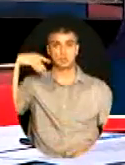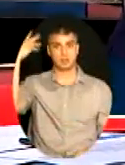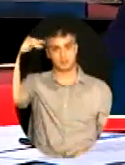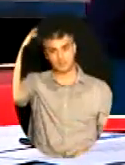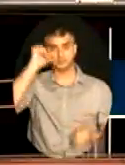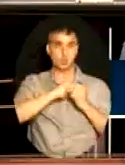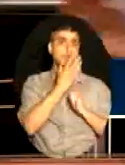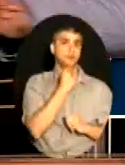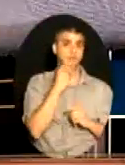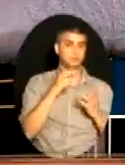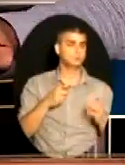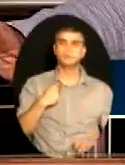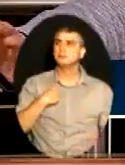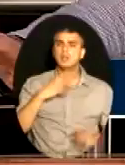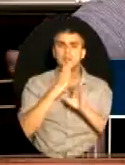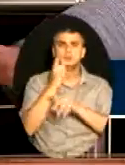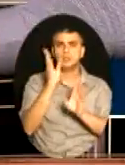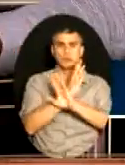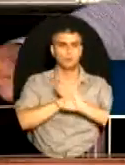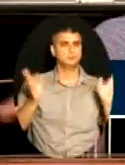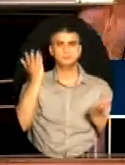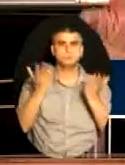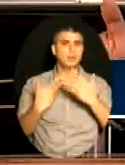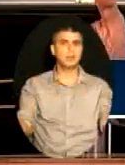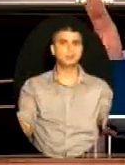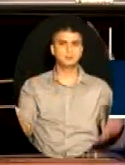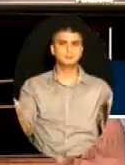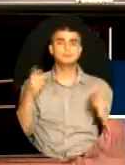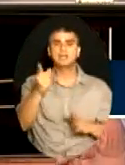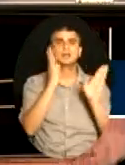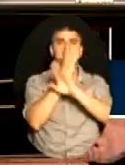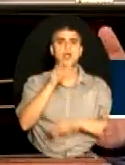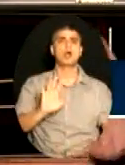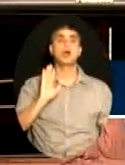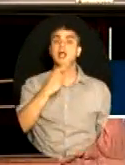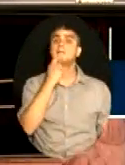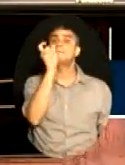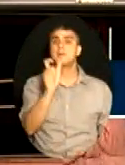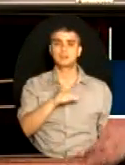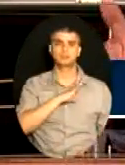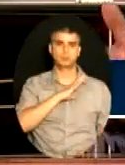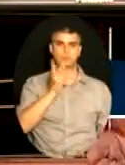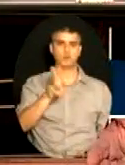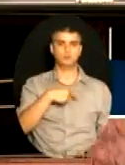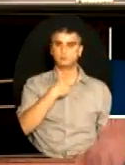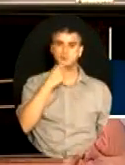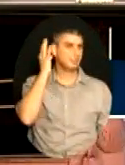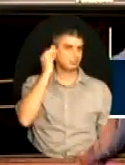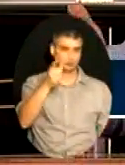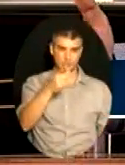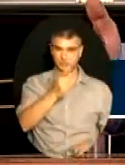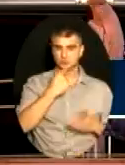טרוריסט יהודי, משום שהשניים... אצלי טרוריסט לטרוריסט, אין שום הבחנה. זה טרור, גם מילים אורגות, ואני אמרתי לגבי האישה הזאת